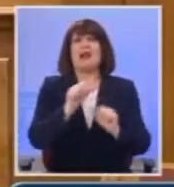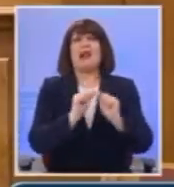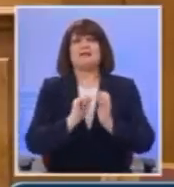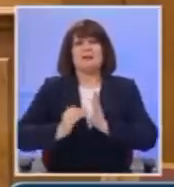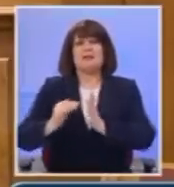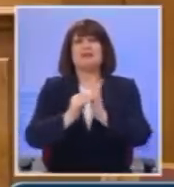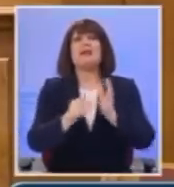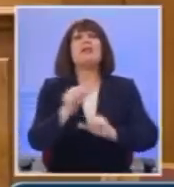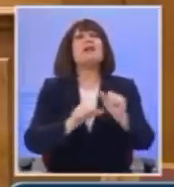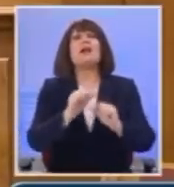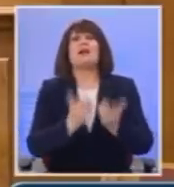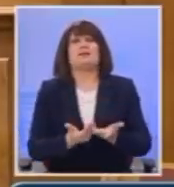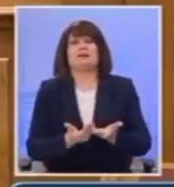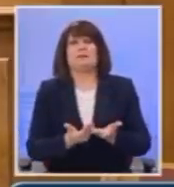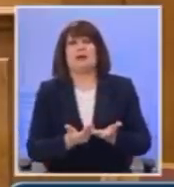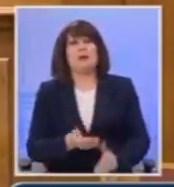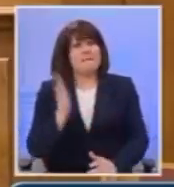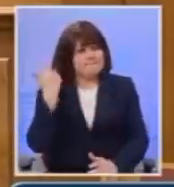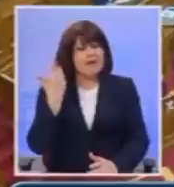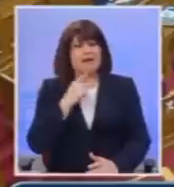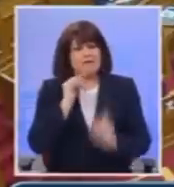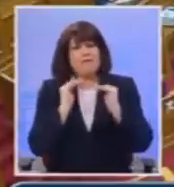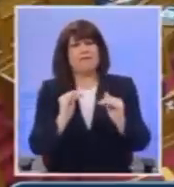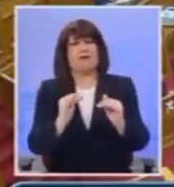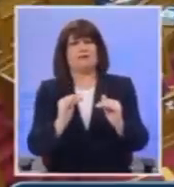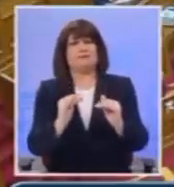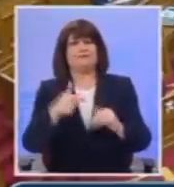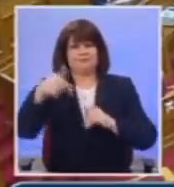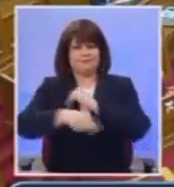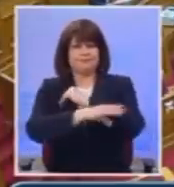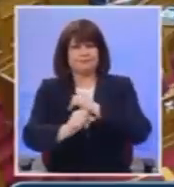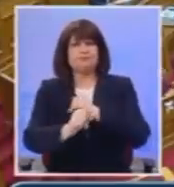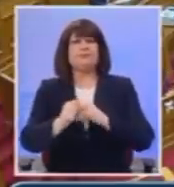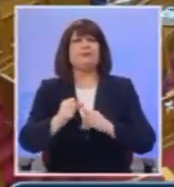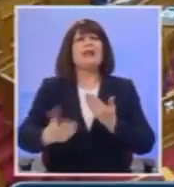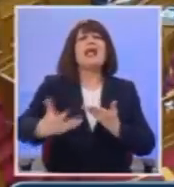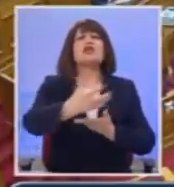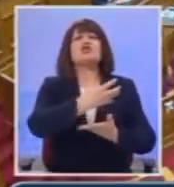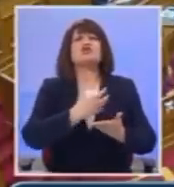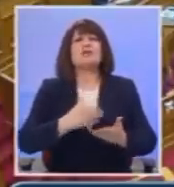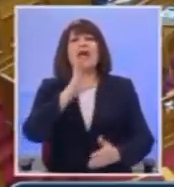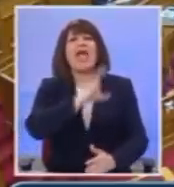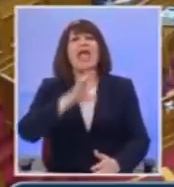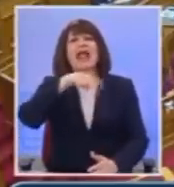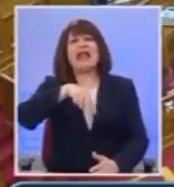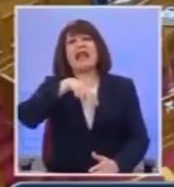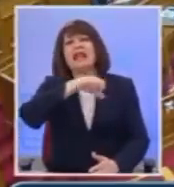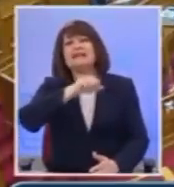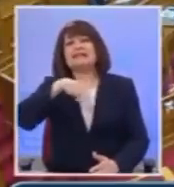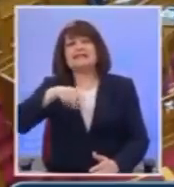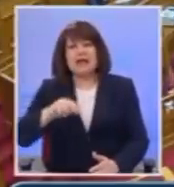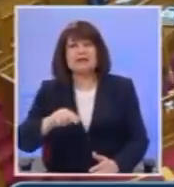υπηρεσίας δεν έχει αλλάξει. Όλοι όσοι ήταν Γενική Γραμματεία Δημοσίων Εσόδων, ΕΛΣΤΑΤ,